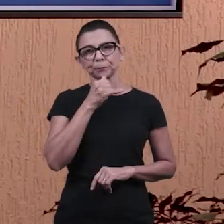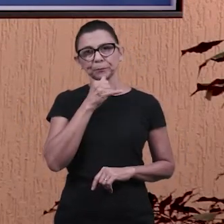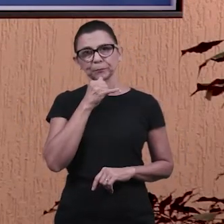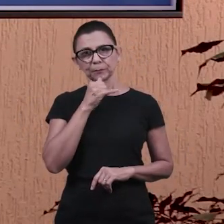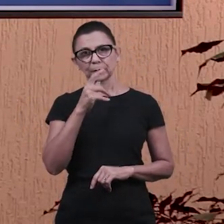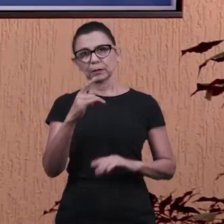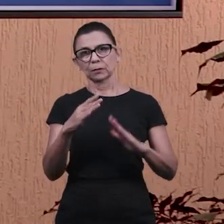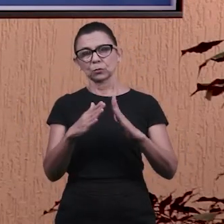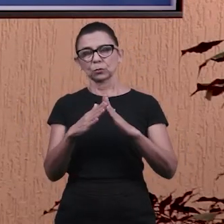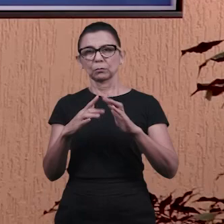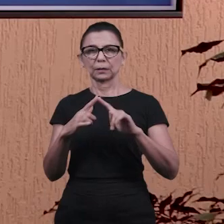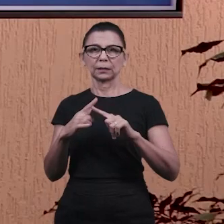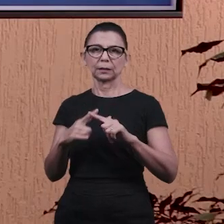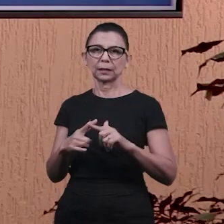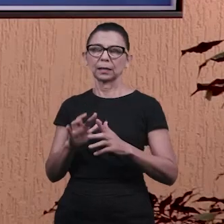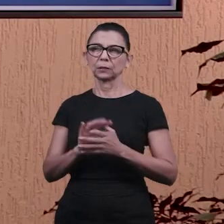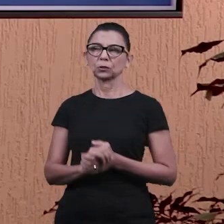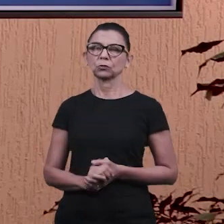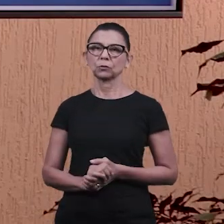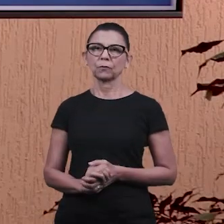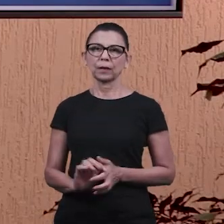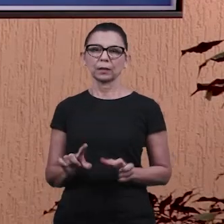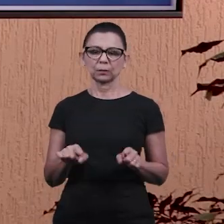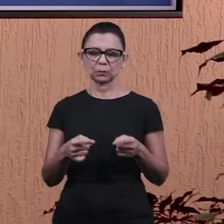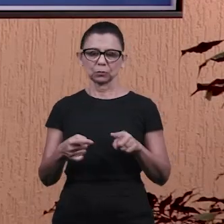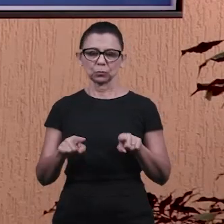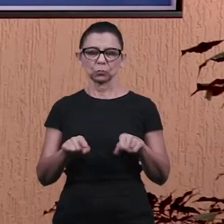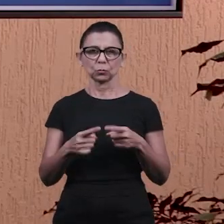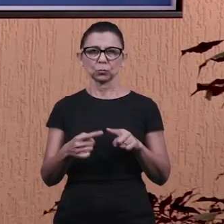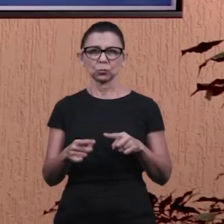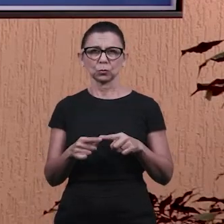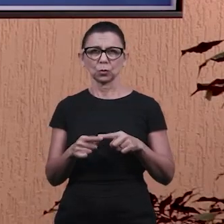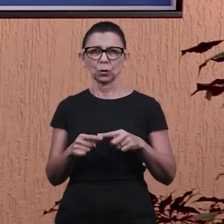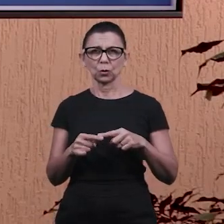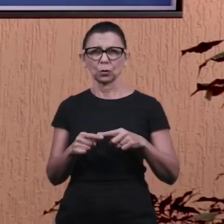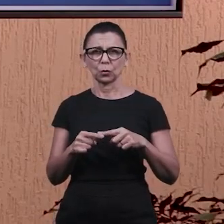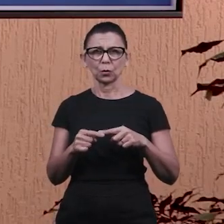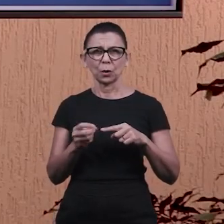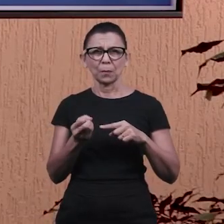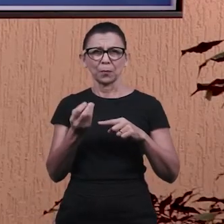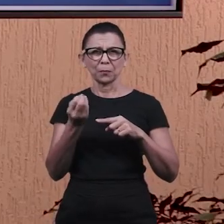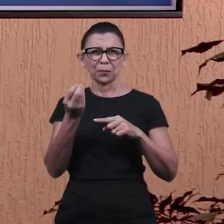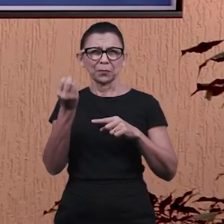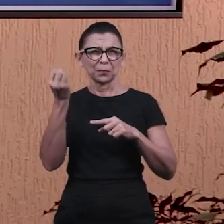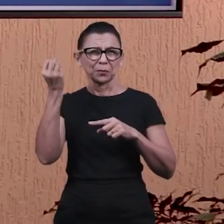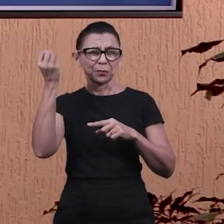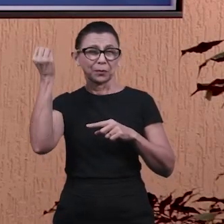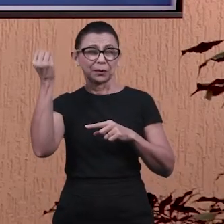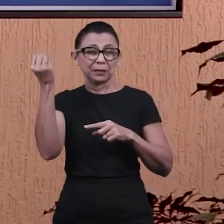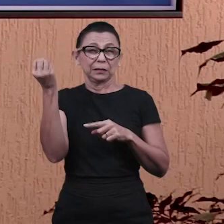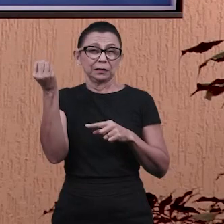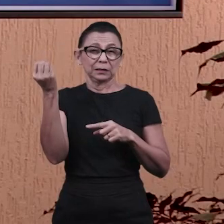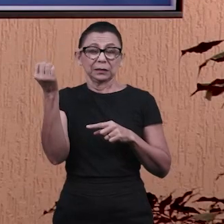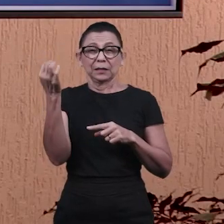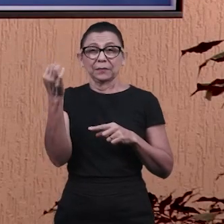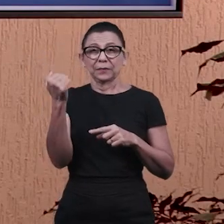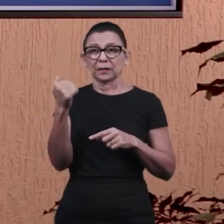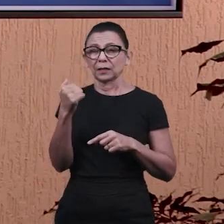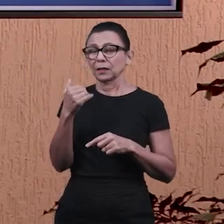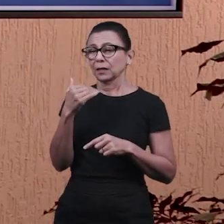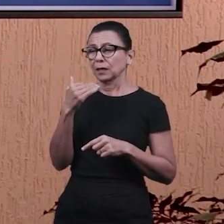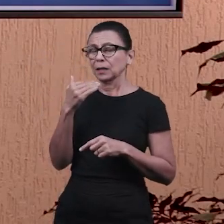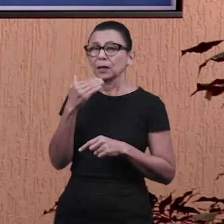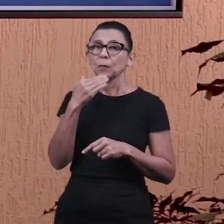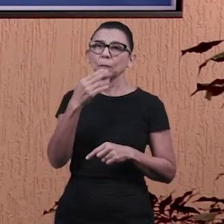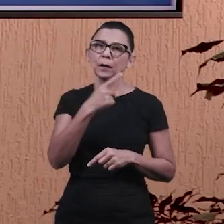Donc, dans votre église, s'ils ont l'habitude de faire donc jouer l'instrument